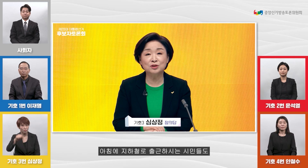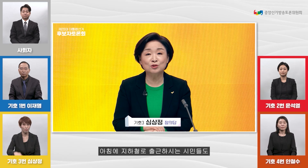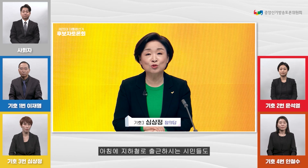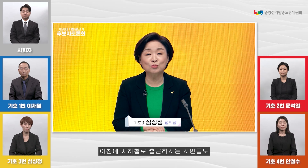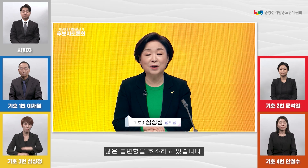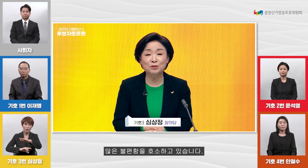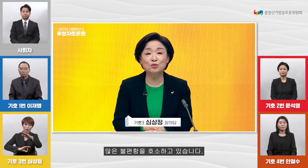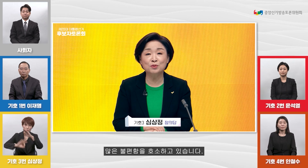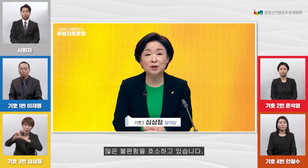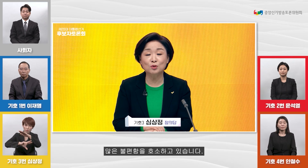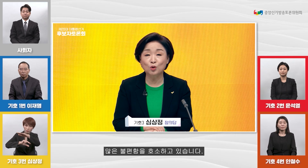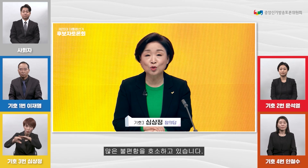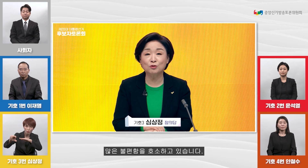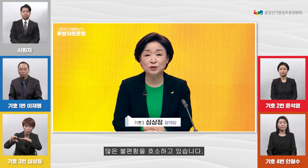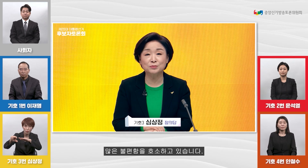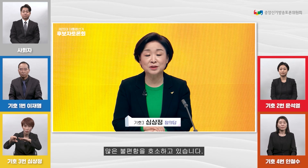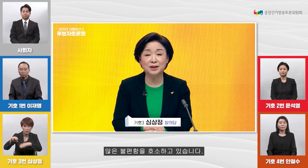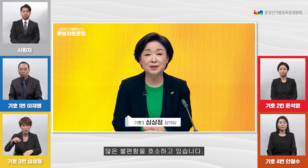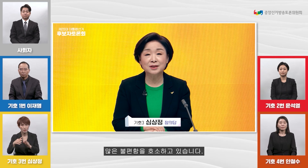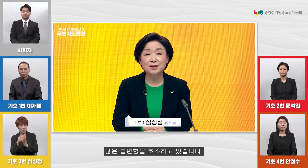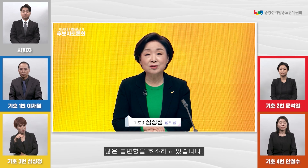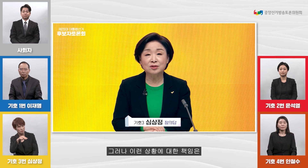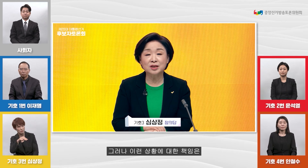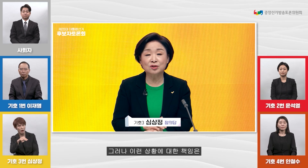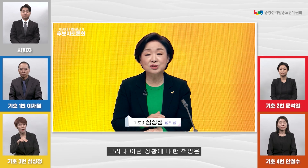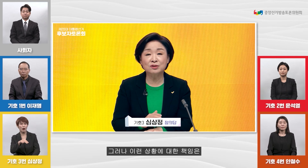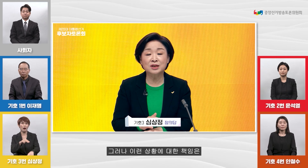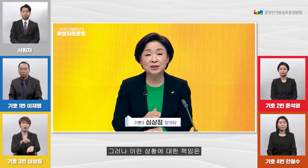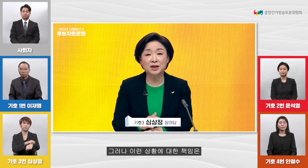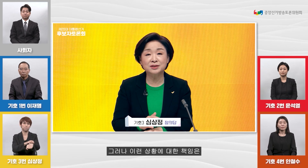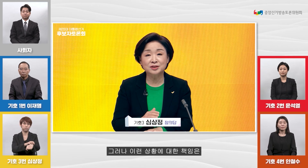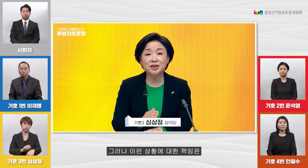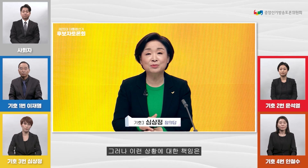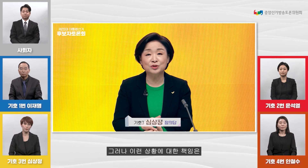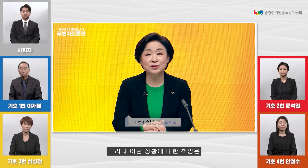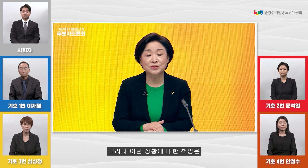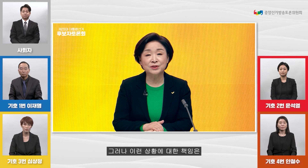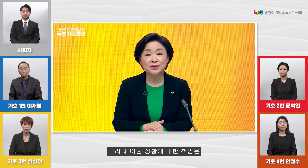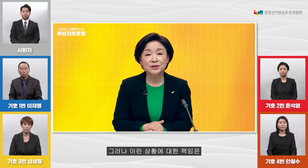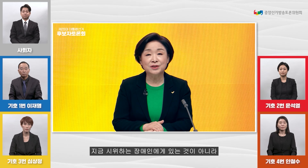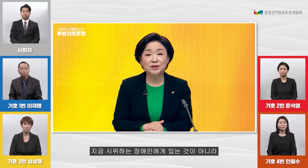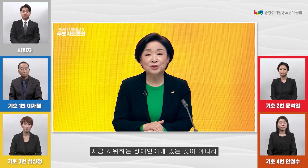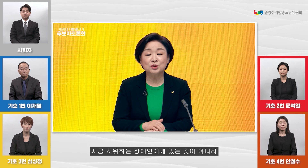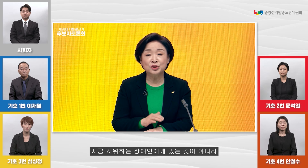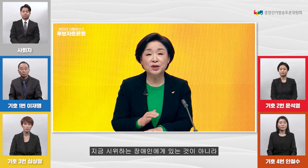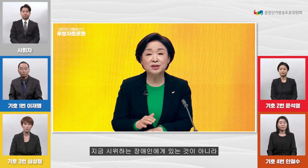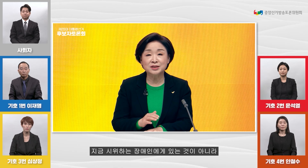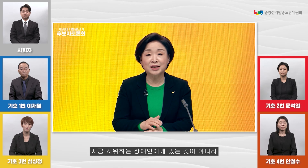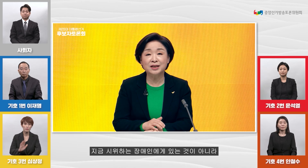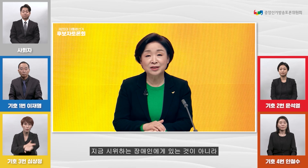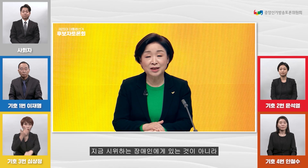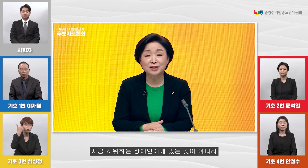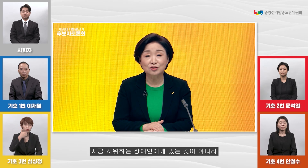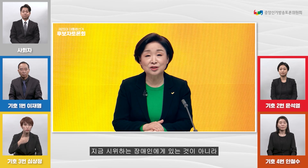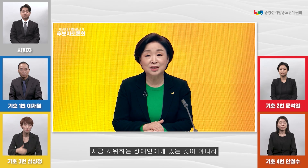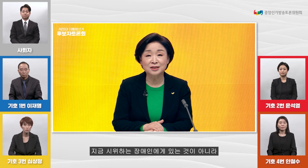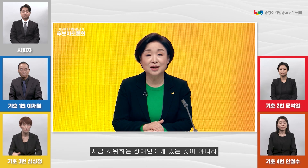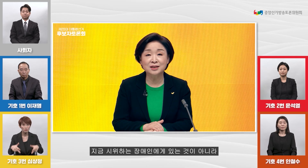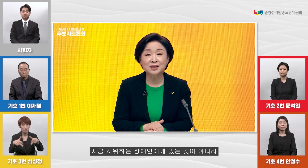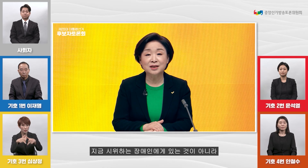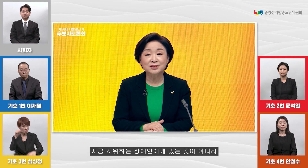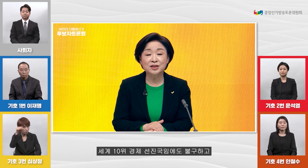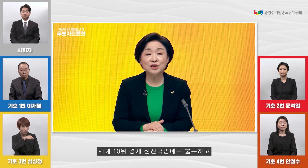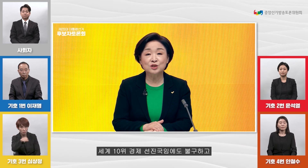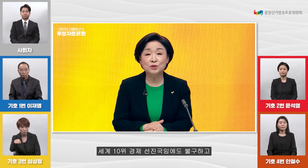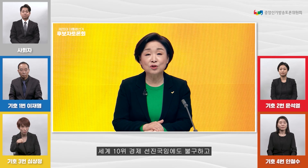출근하시는 시민들도 많은 불편함을 호소하고 있습니다. 그러나 이런 상황에 대한 책임은 지금 시위하는 장애인들에게 있는 것이